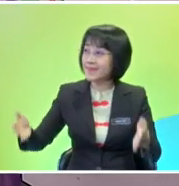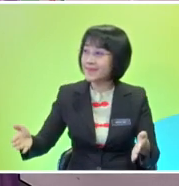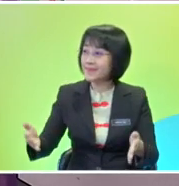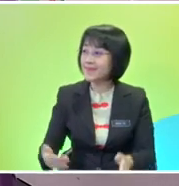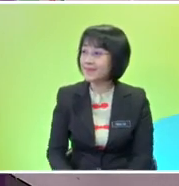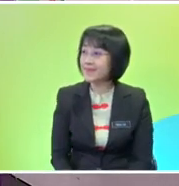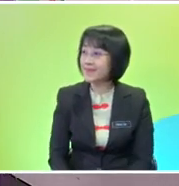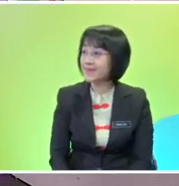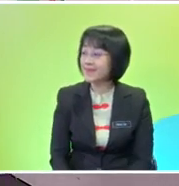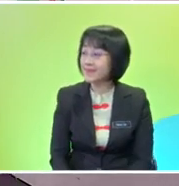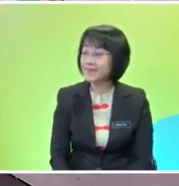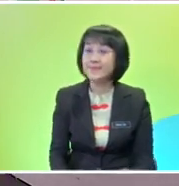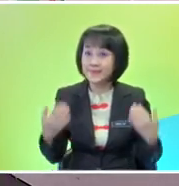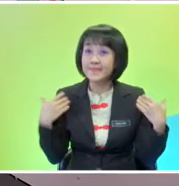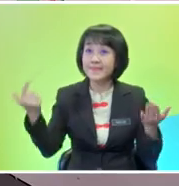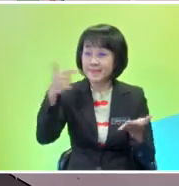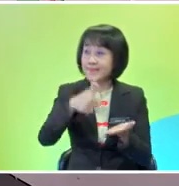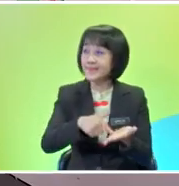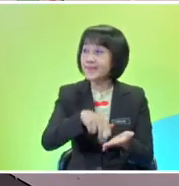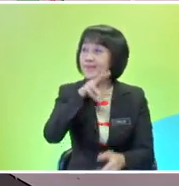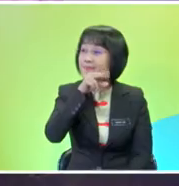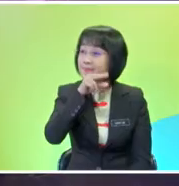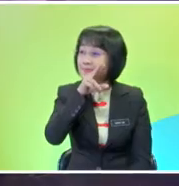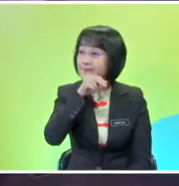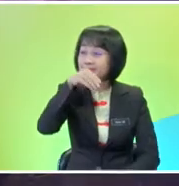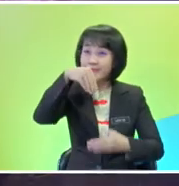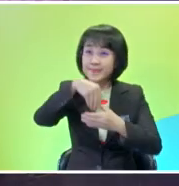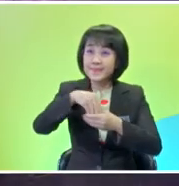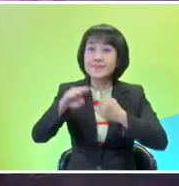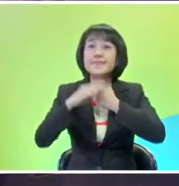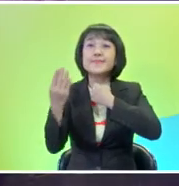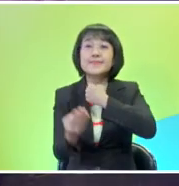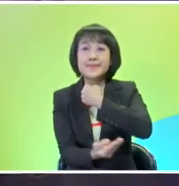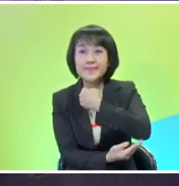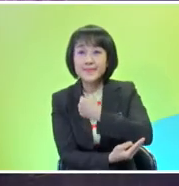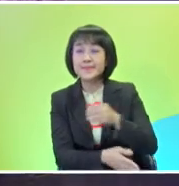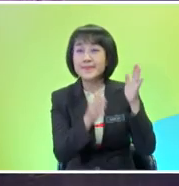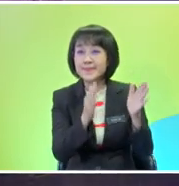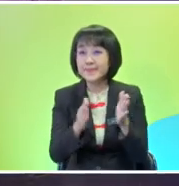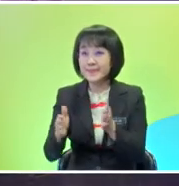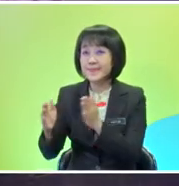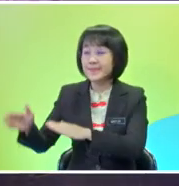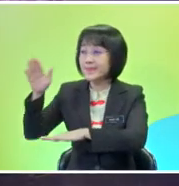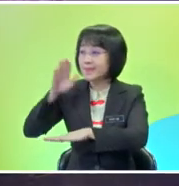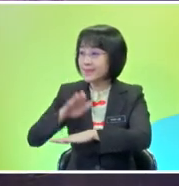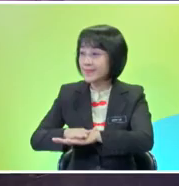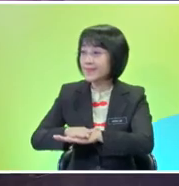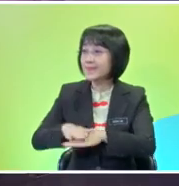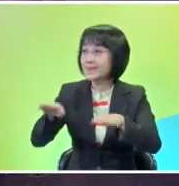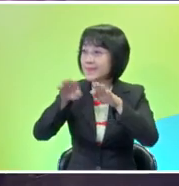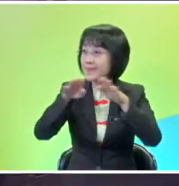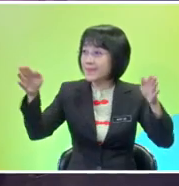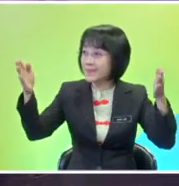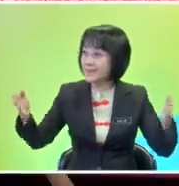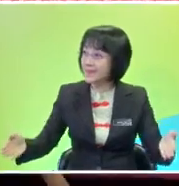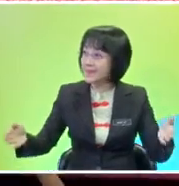susunlah ada lagi kan ada Itik di dalam bakul kita susun di atas meja